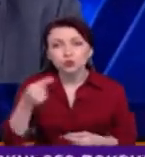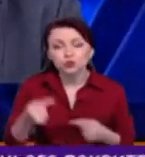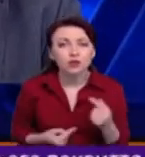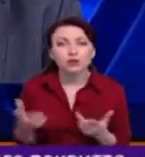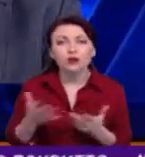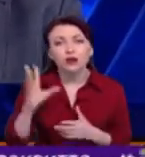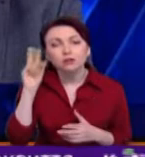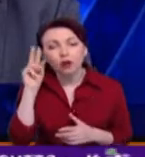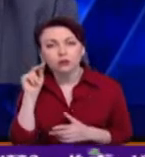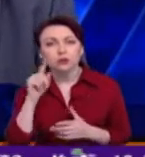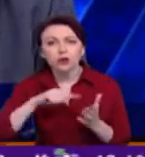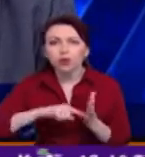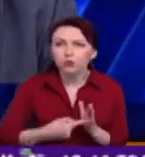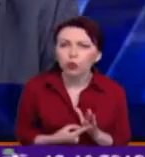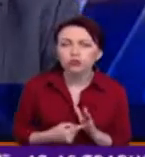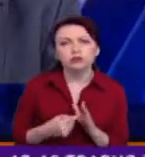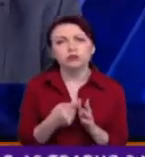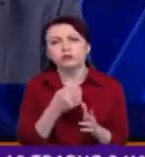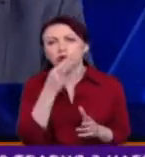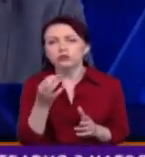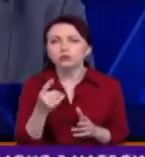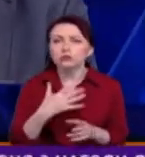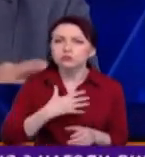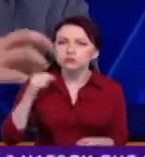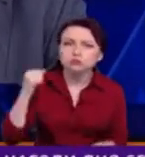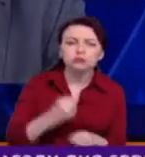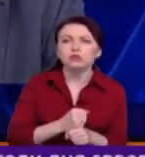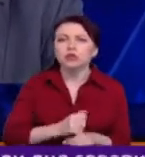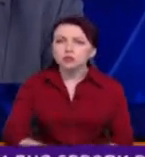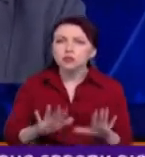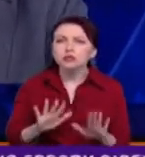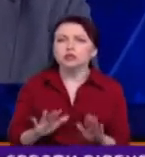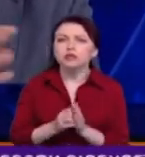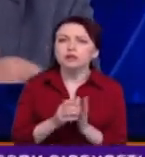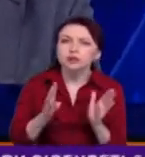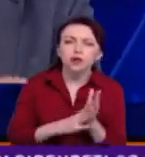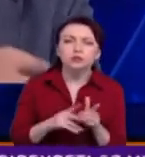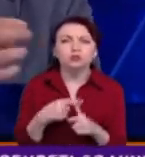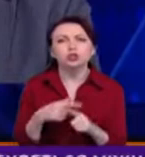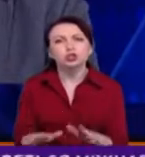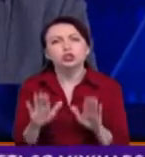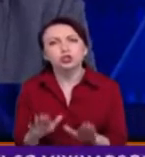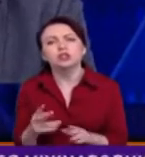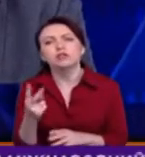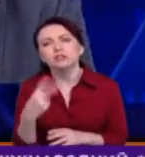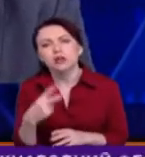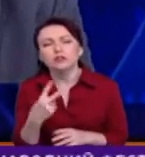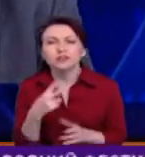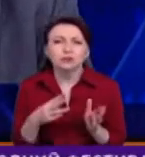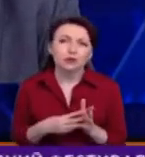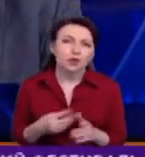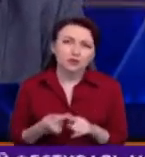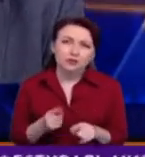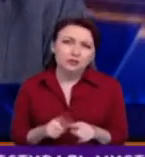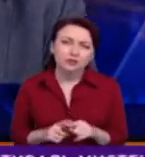дата, наголошувати на це, ставити якісь ультиматуми, що тільки там 19-го, чи тільки 20-го, чи тільки 28-го числа, це